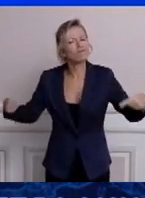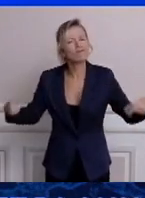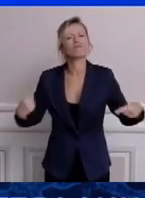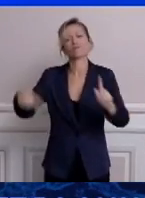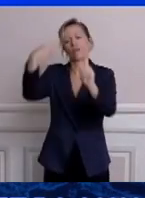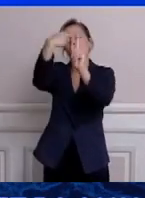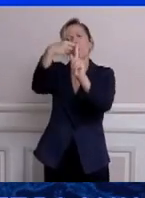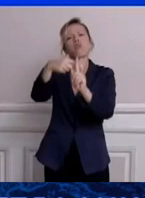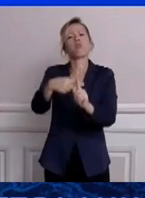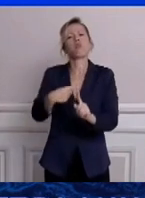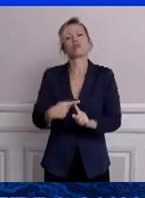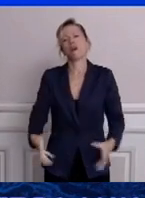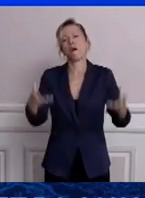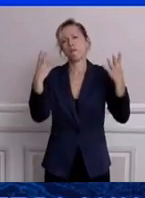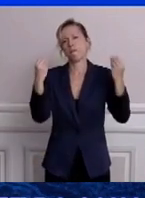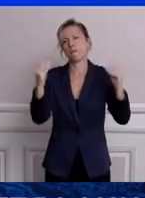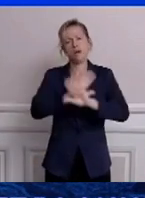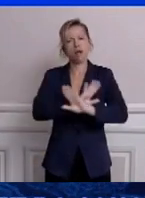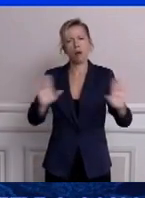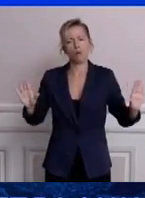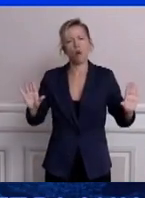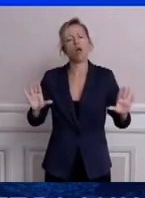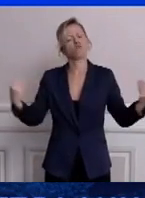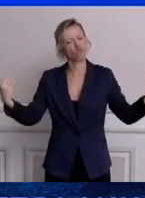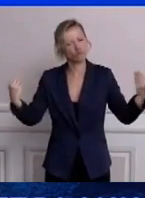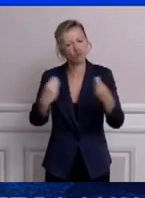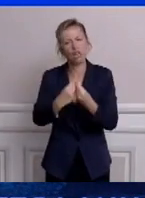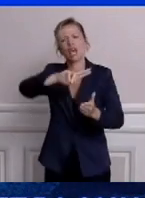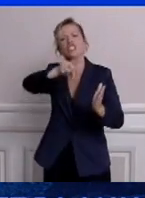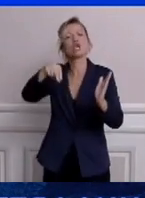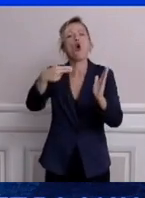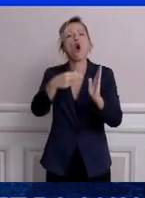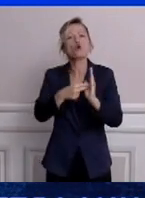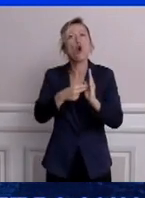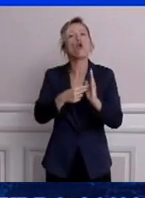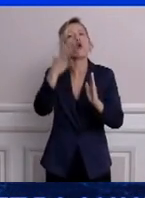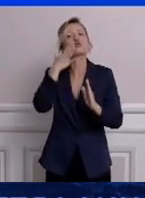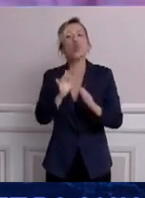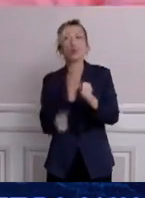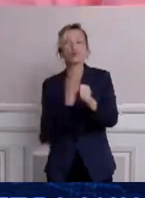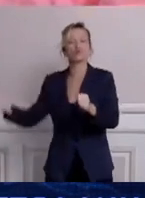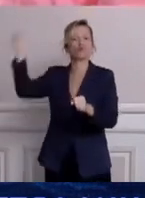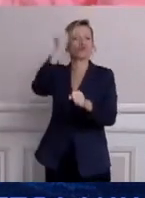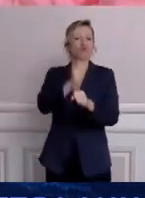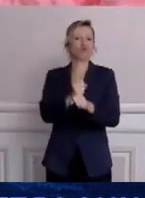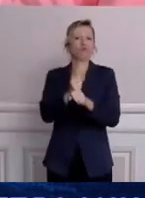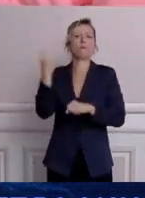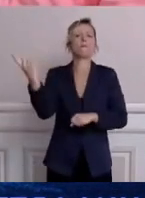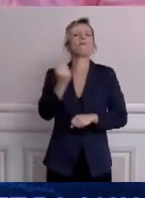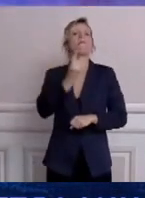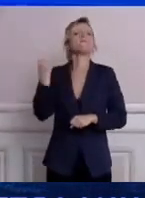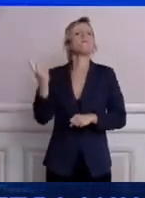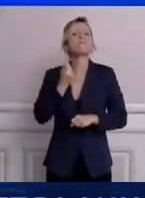τα οποία απαιτεί ο ρόλος ενός σύγχρονου περιφερειάρχη. Από τη μία πλευρά